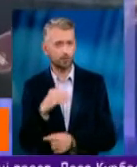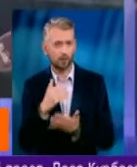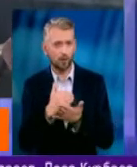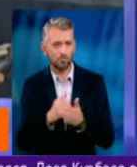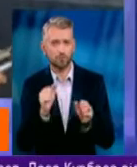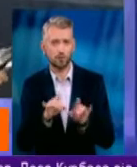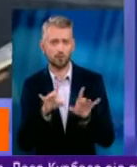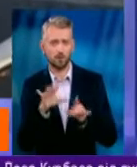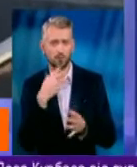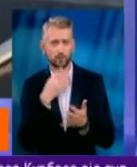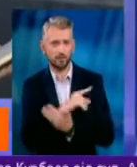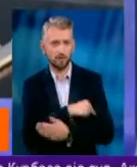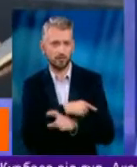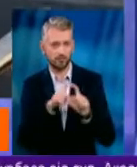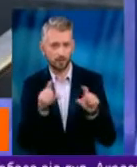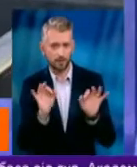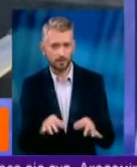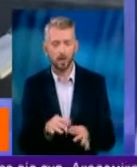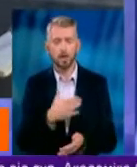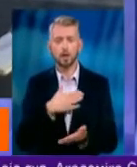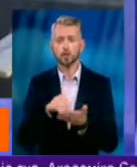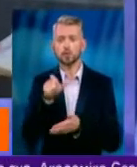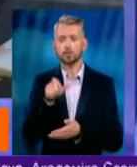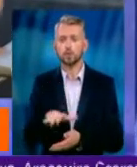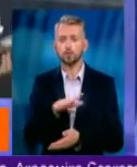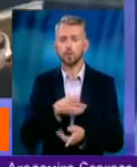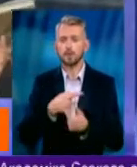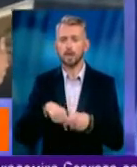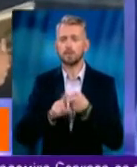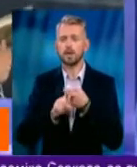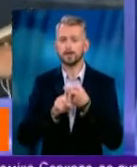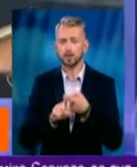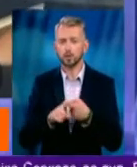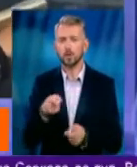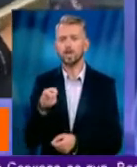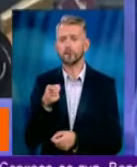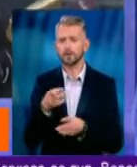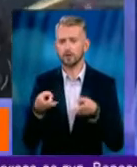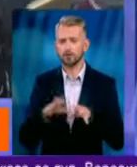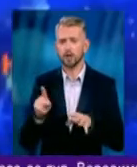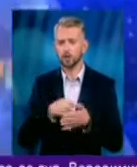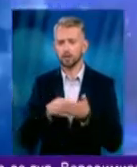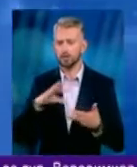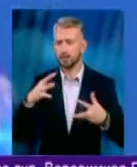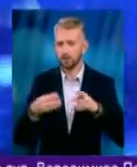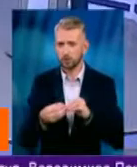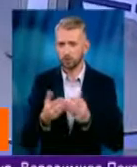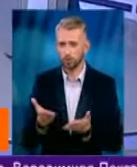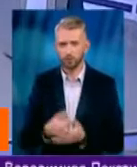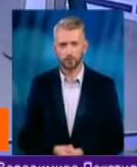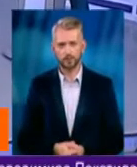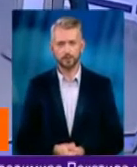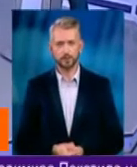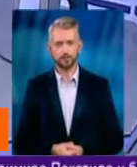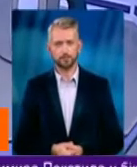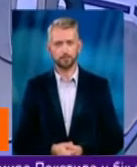про свій медичний заклад. Оксана Цибуля була з нами на зв'язку. Пан Микола Хвилинка, у нас залишається, щоб підбити підсумок. Прошу, будь ласка. Знаєте,